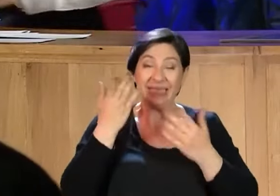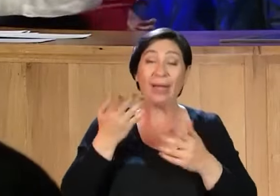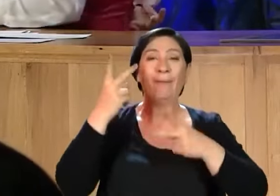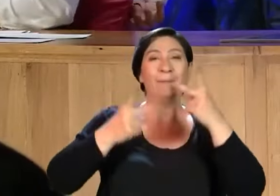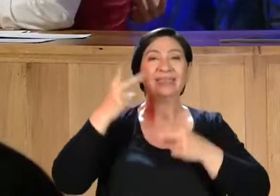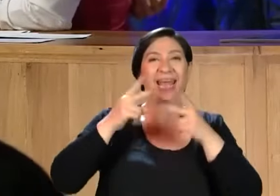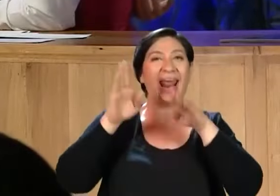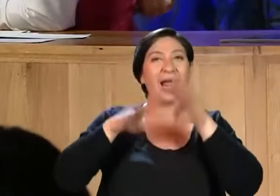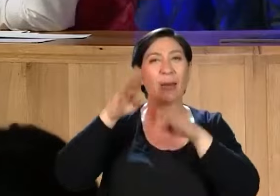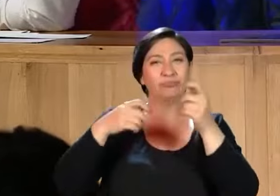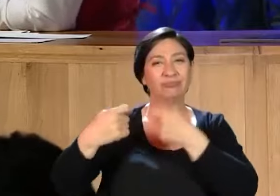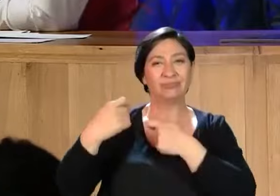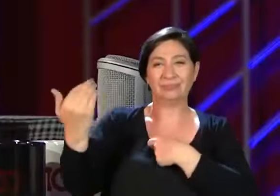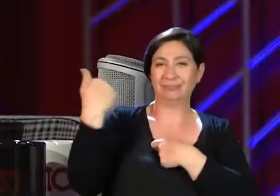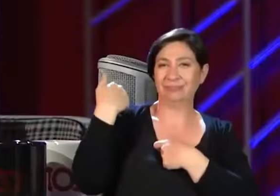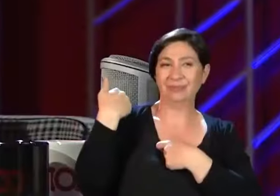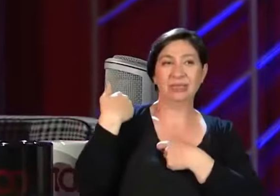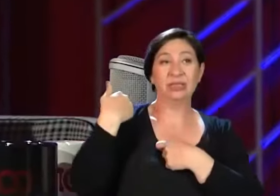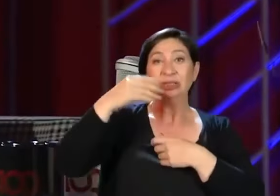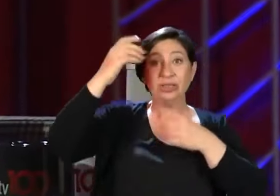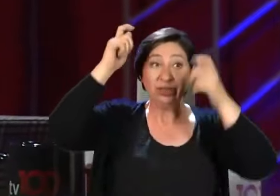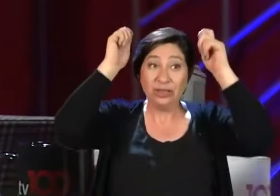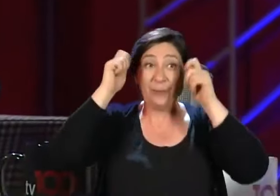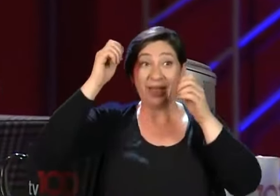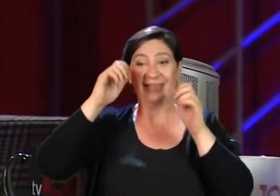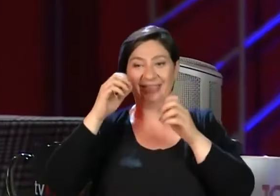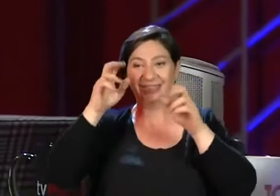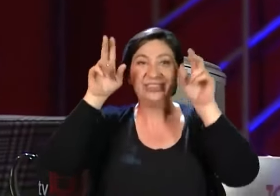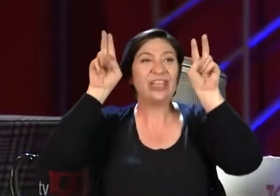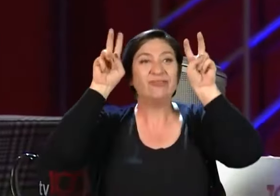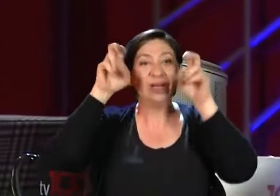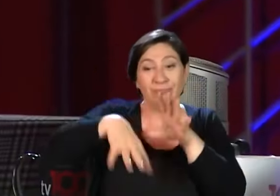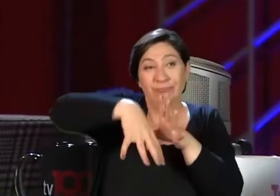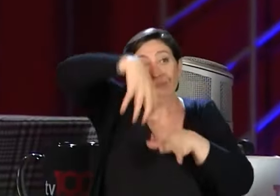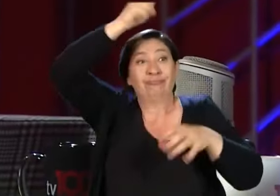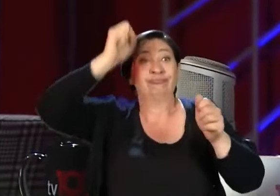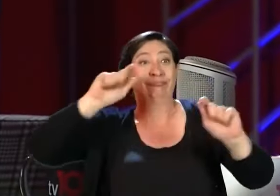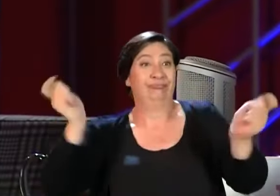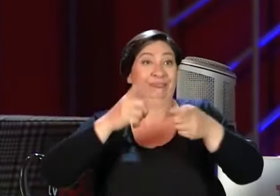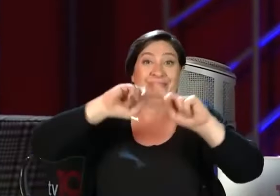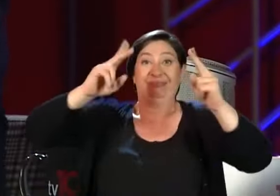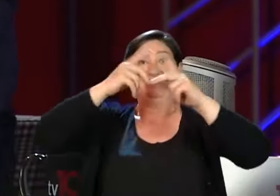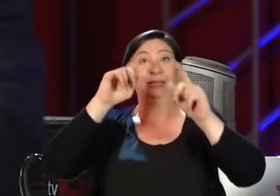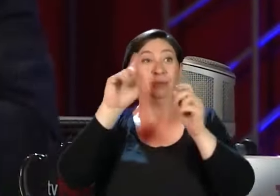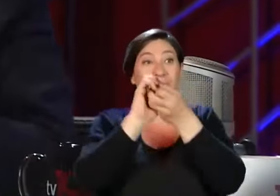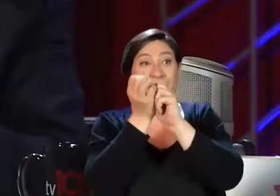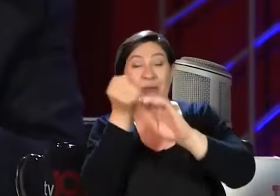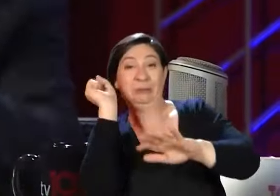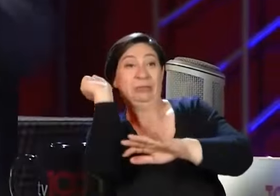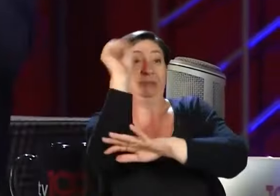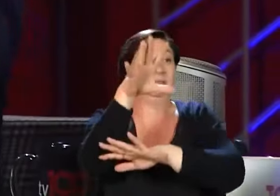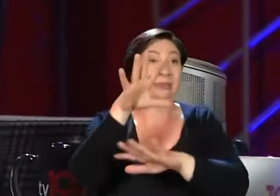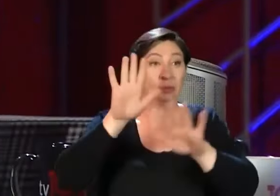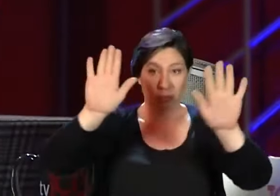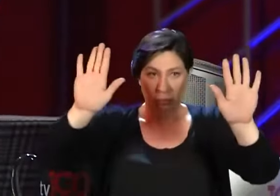ajanslar geldi böyle şapkadan tavşan çıkarır gibi hareketler, İşte bir kağıdı yumup böyle